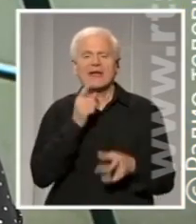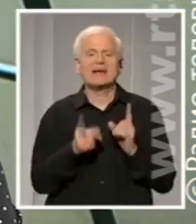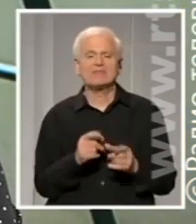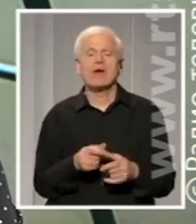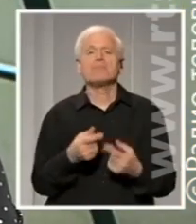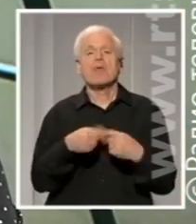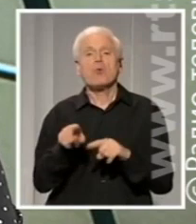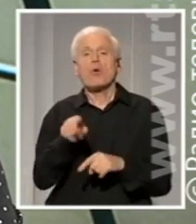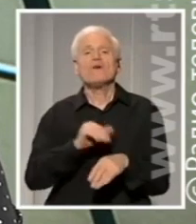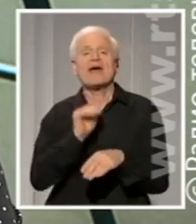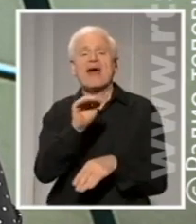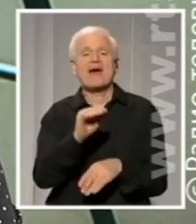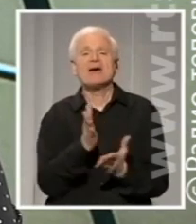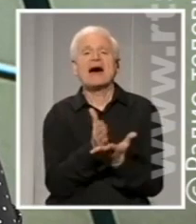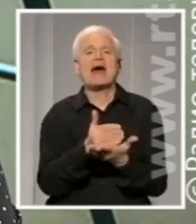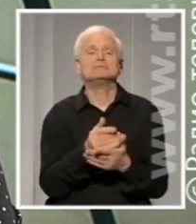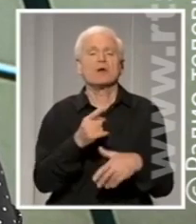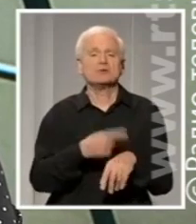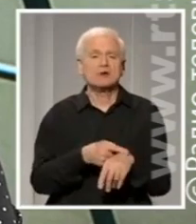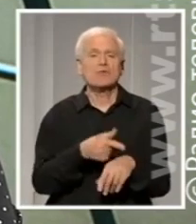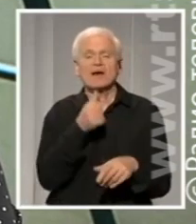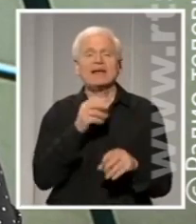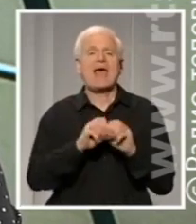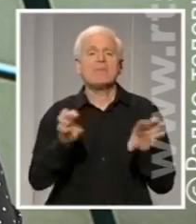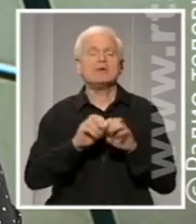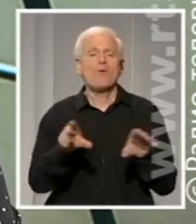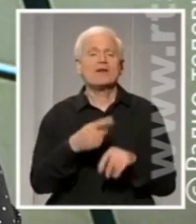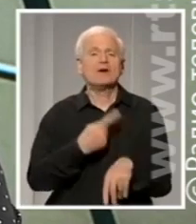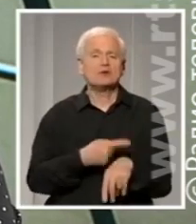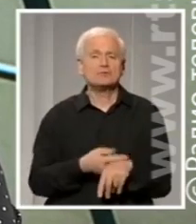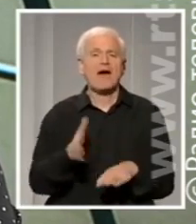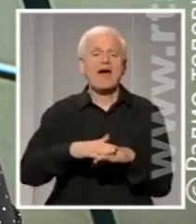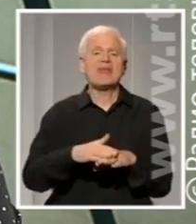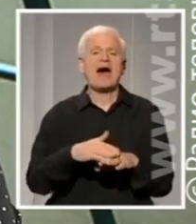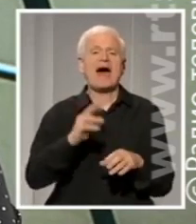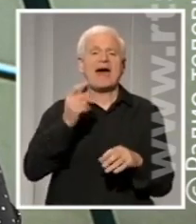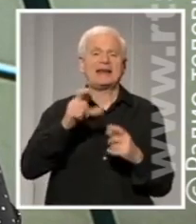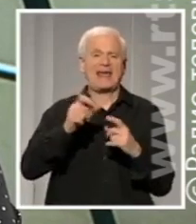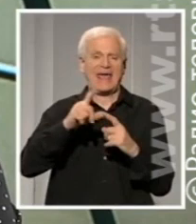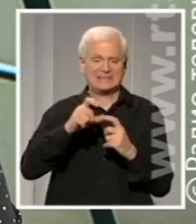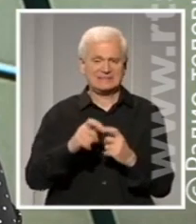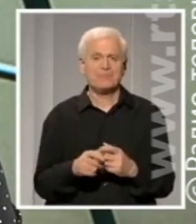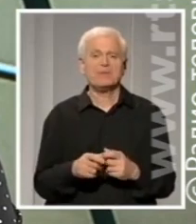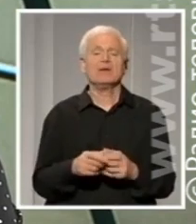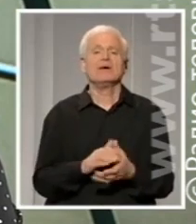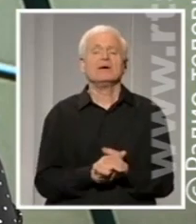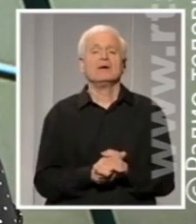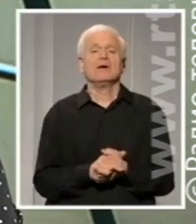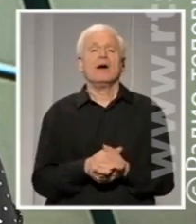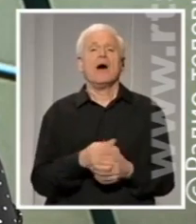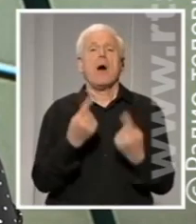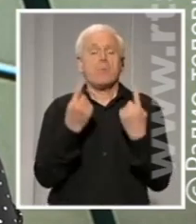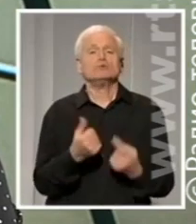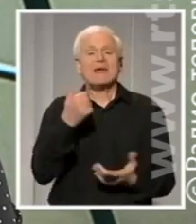ovih najava, da kažemo i raspored emitovanja časova na kanalima radio televizije Srbije, postoji